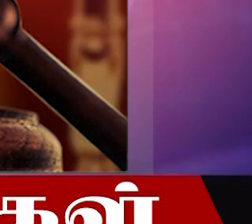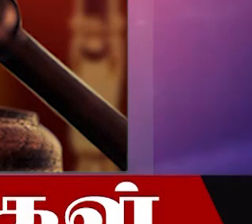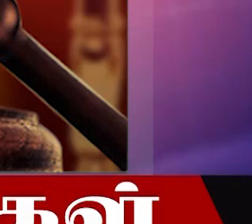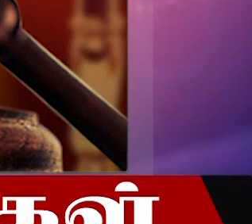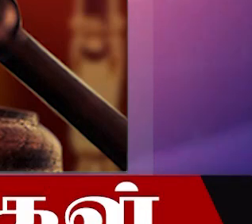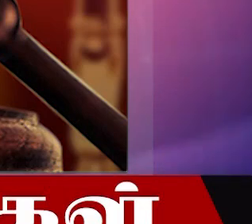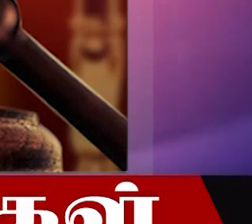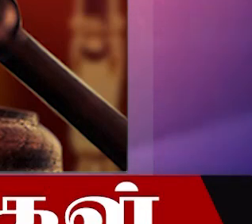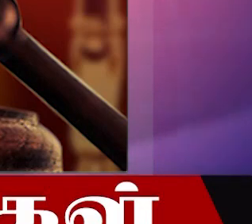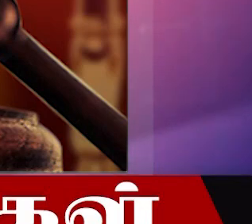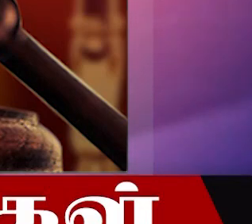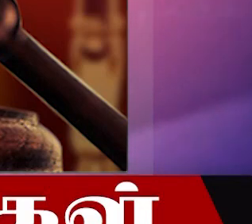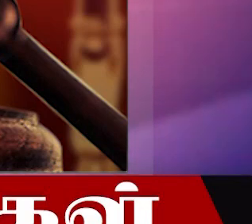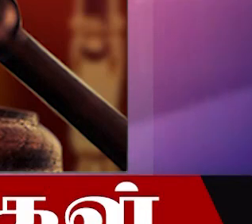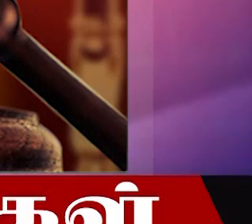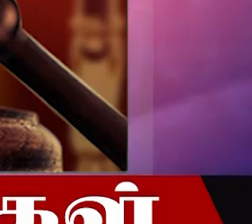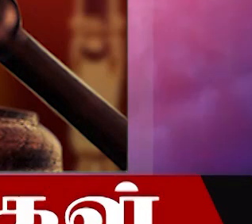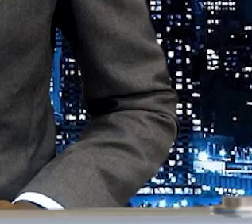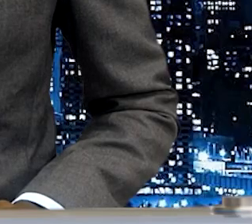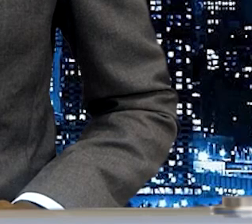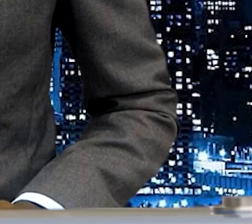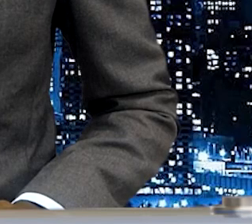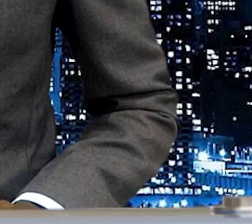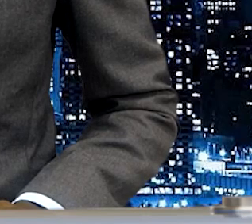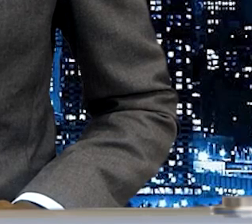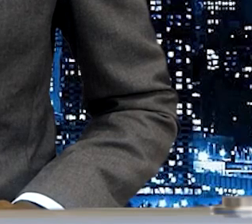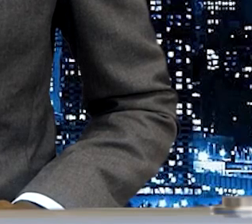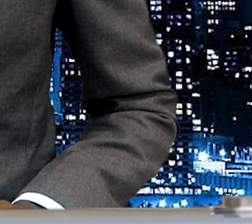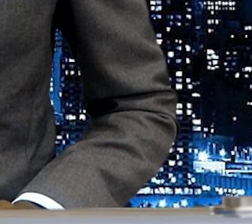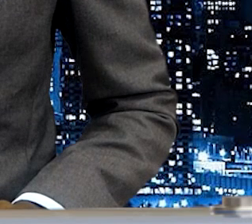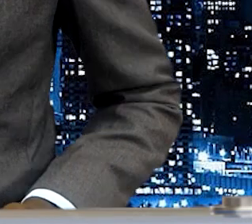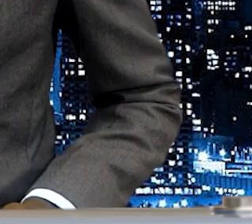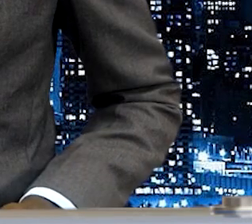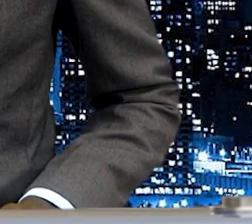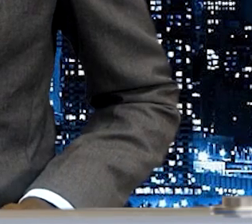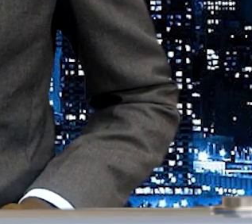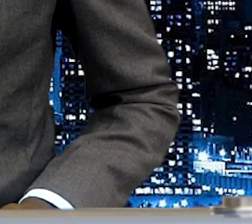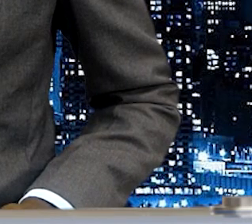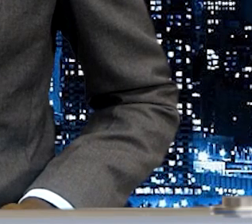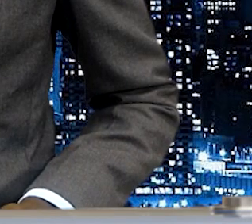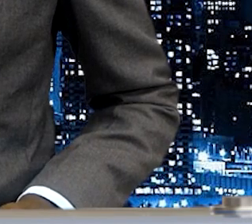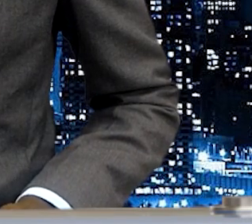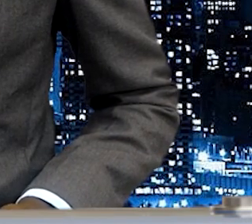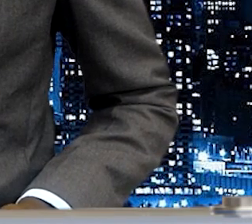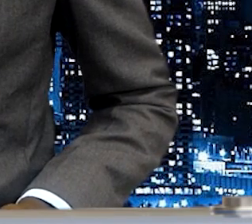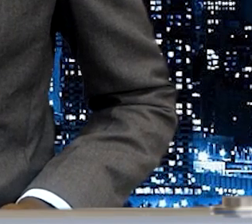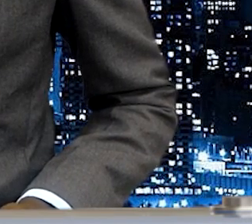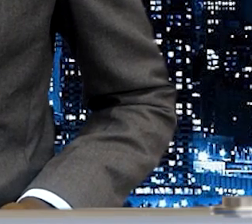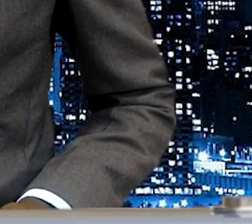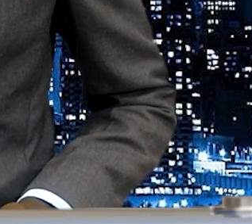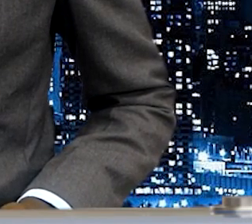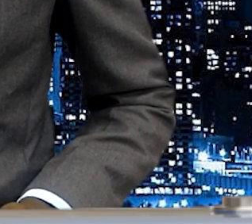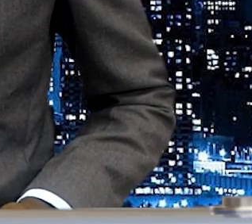நாமலுக்கு எதிரான வழக்கின் விசாரணைகள் ஒத்திவைப்பு. தொடர்வது விரிவான செய்திகள். பொருளாதார வளர்ச்சி ஆரம்பித்துள்ளதே தவிர